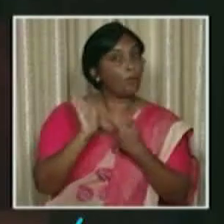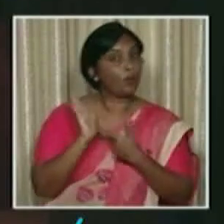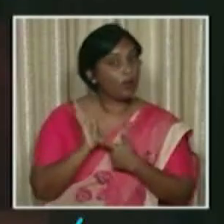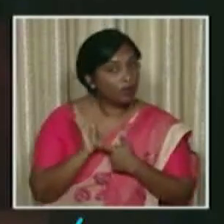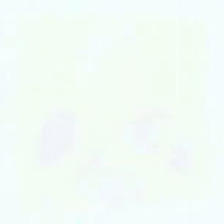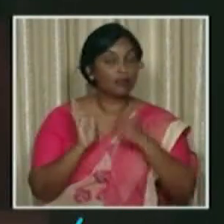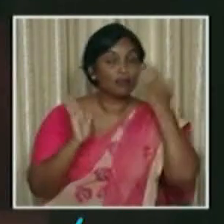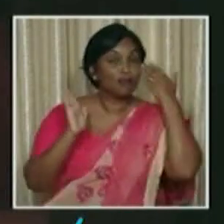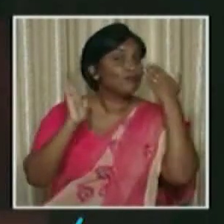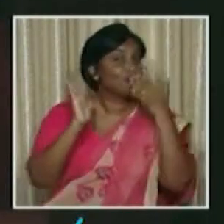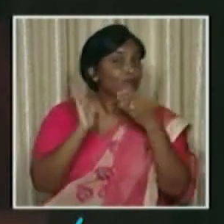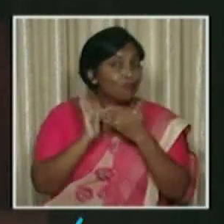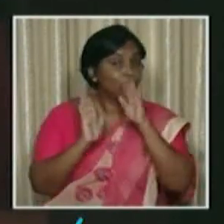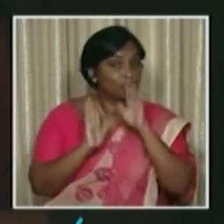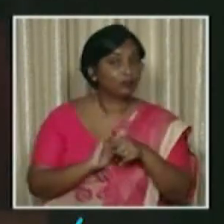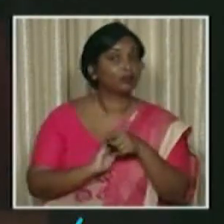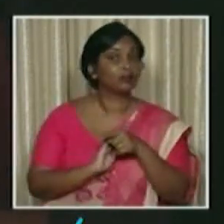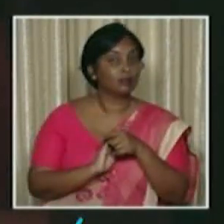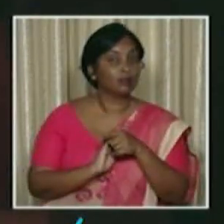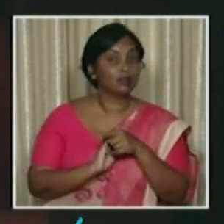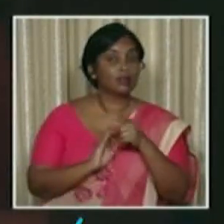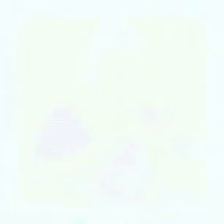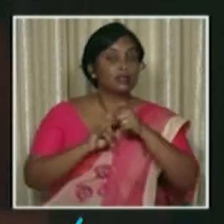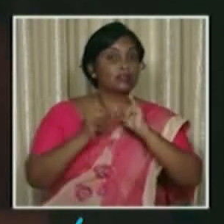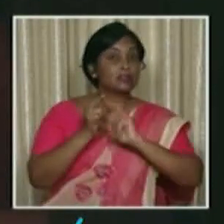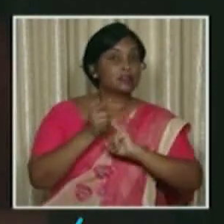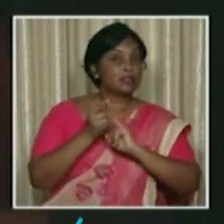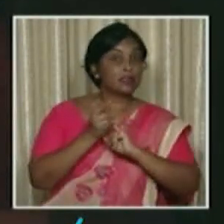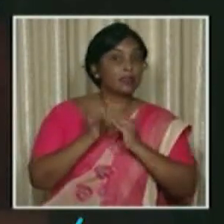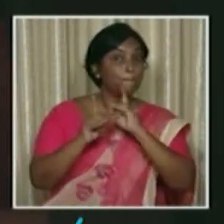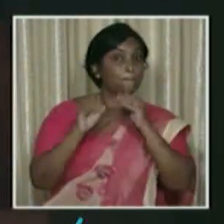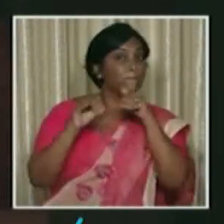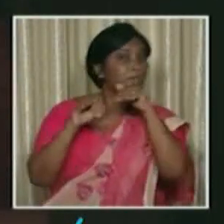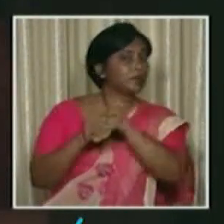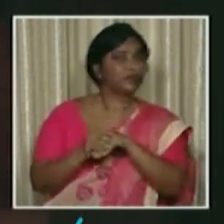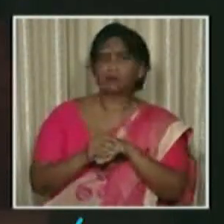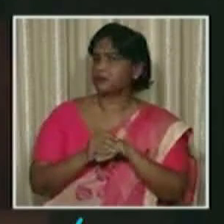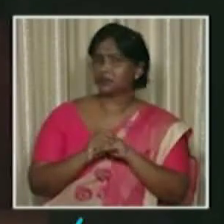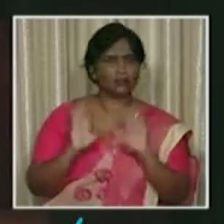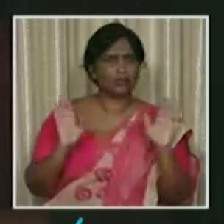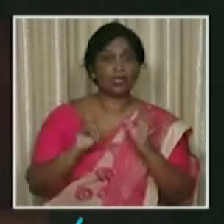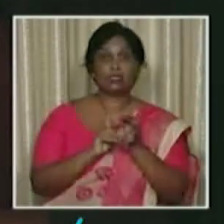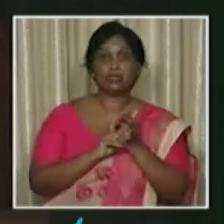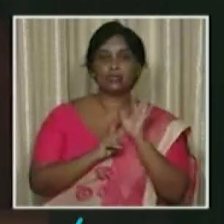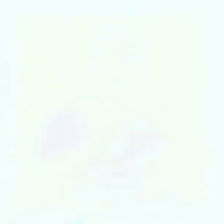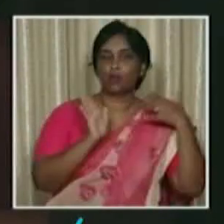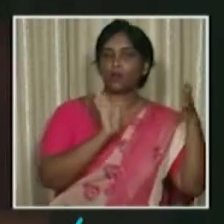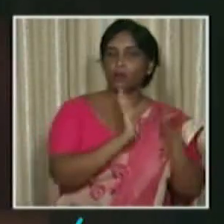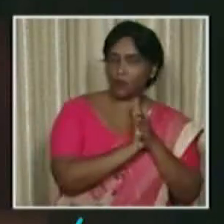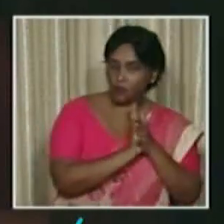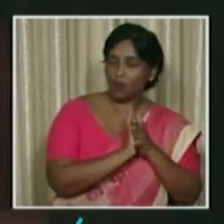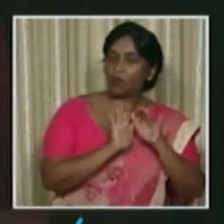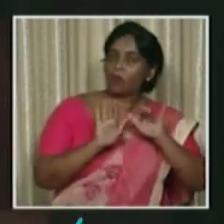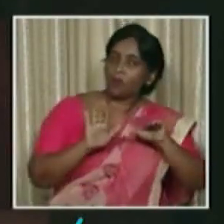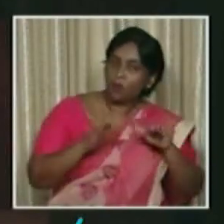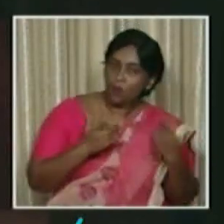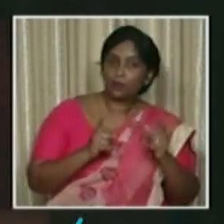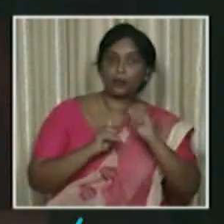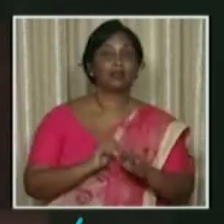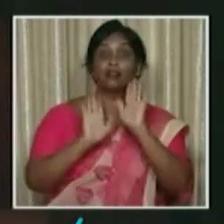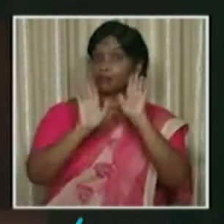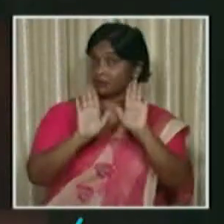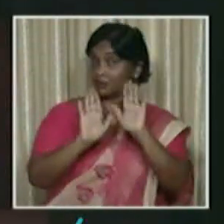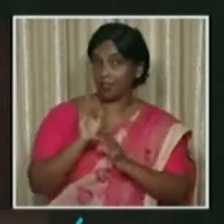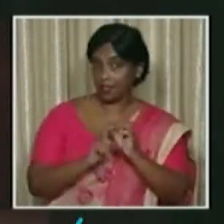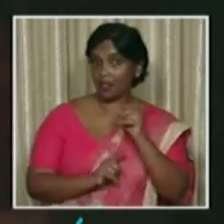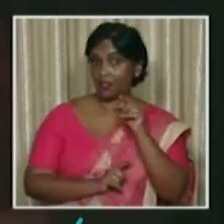ඒ විෂය තිබිය යුත්තේ සමාජ සේවා අමාත්‍යංශය තුල නොව එක්කෝ ජනාධිපතිවරයා යටතේ එහෙම නැත්නම් අග්‍රාමාත්‍යවරයා